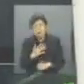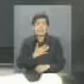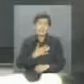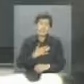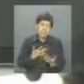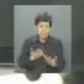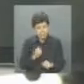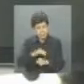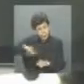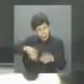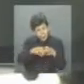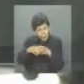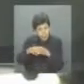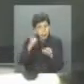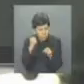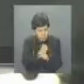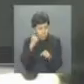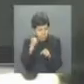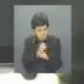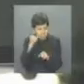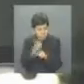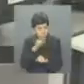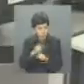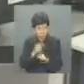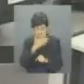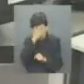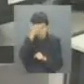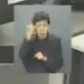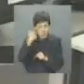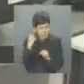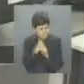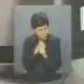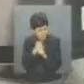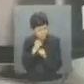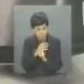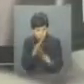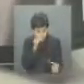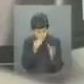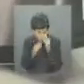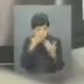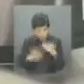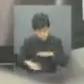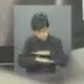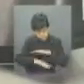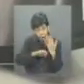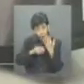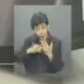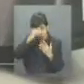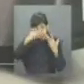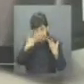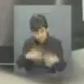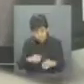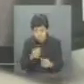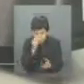ให้พวกเธอต้องฝึกฝนบ่อยมากขึ้นเพื่อไม่ให้ลืมหลังจากเรียนรู้วิชาพื้นฐานของคอมพิวเตอร์ตามหลักสูตร